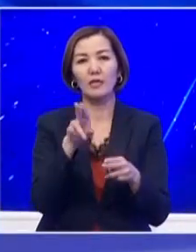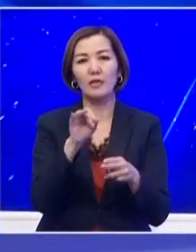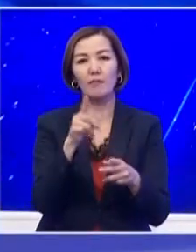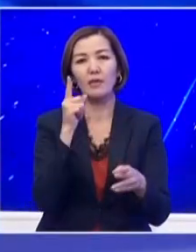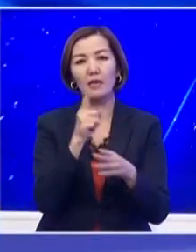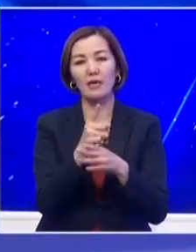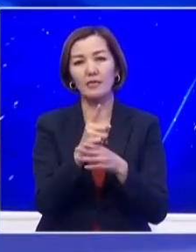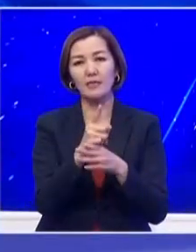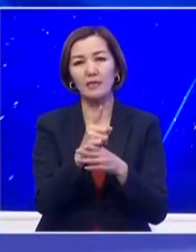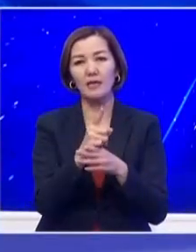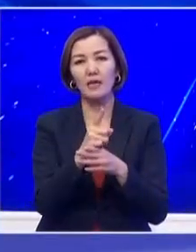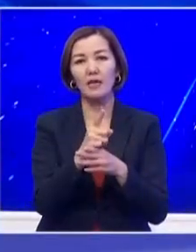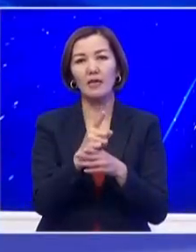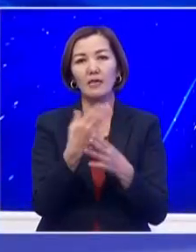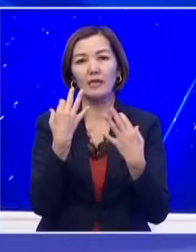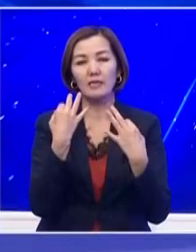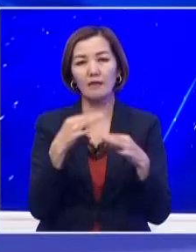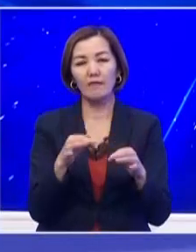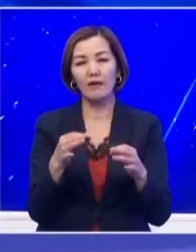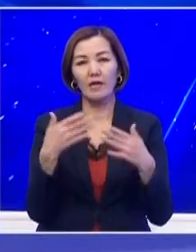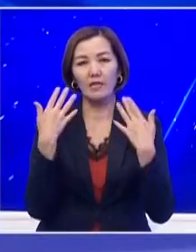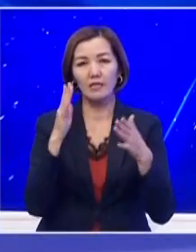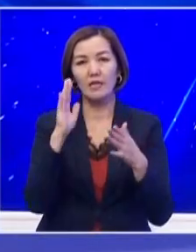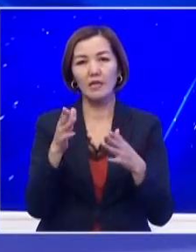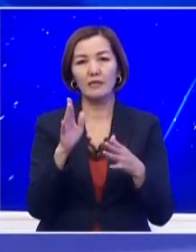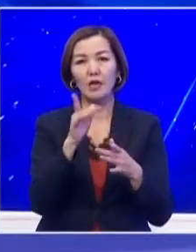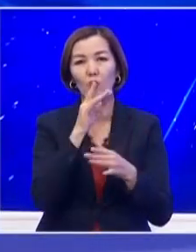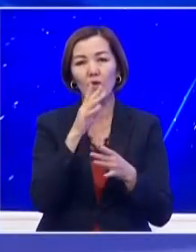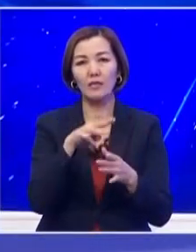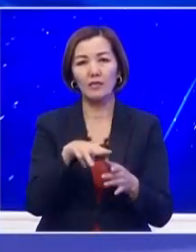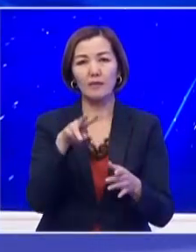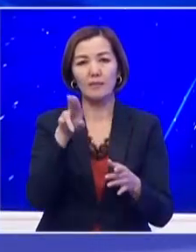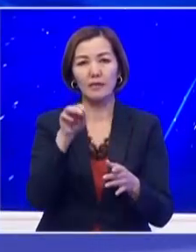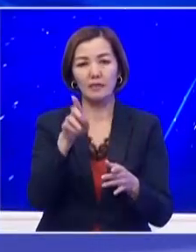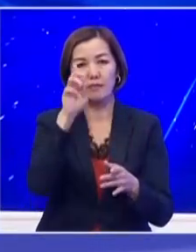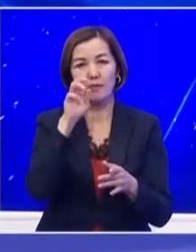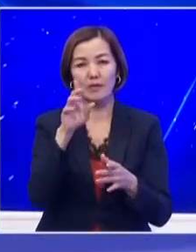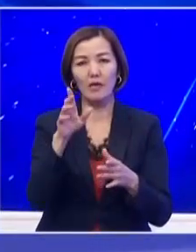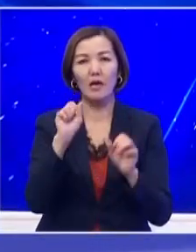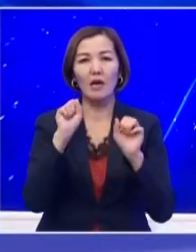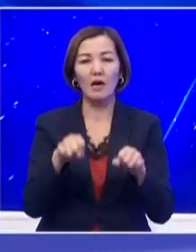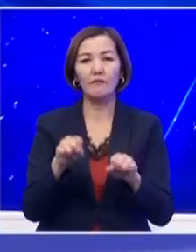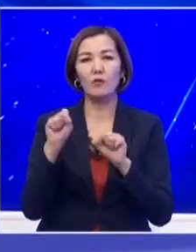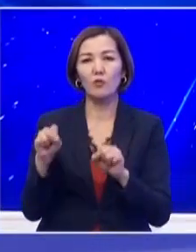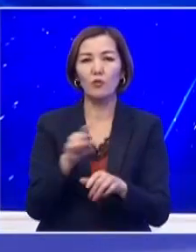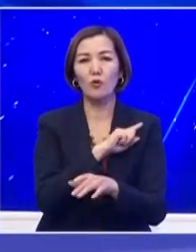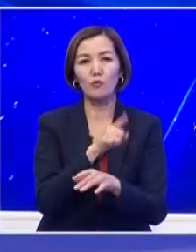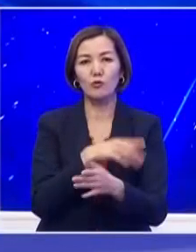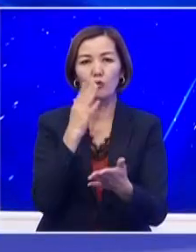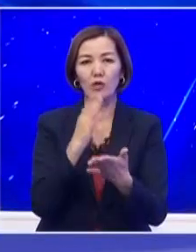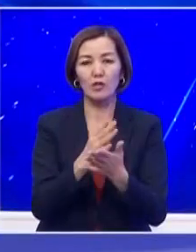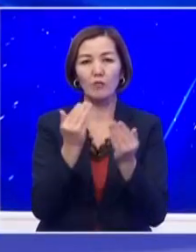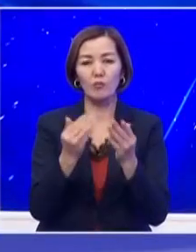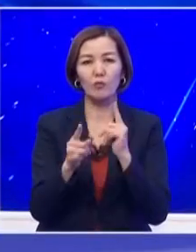қарсы міндеттемелерді ратификацияланды. Сондаяқ алдағы уақытта тымыды елдер арасында авторлық құқықты қорғау күшеймек. Мәжілісте